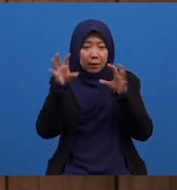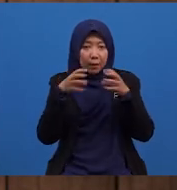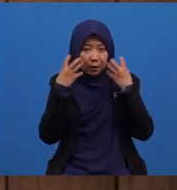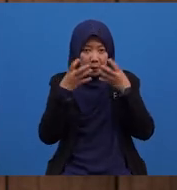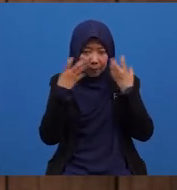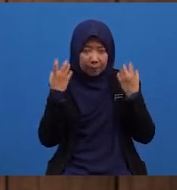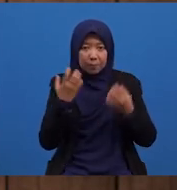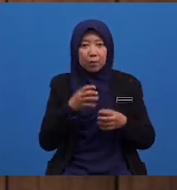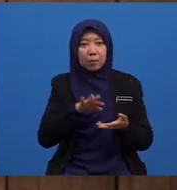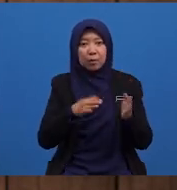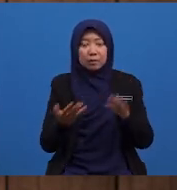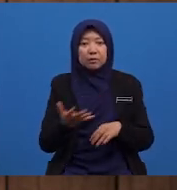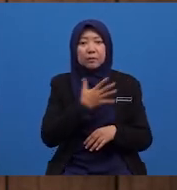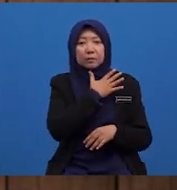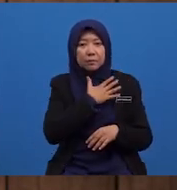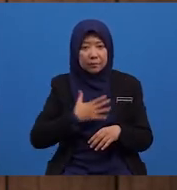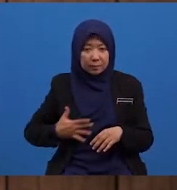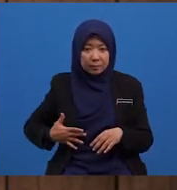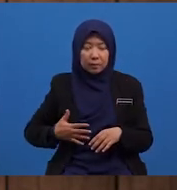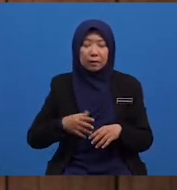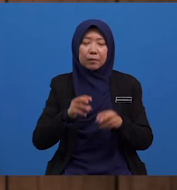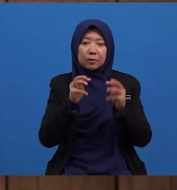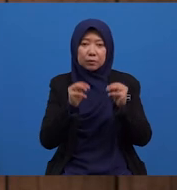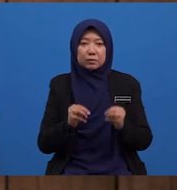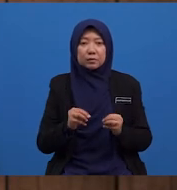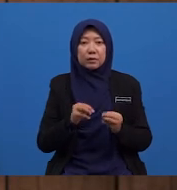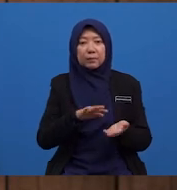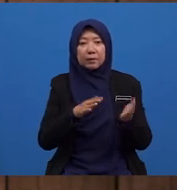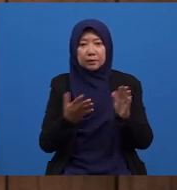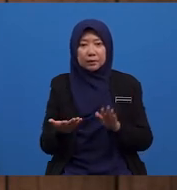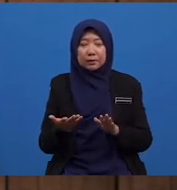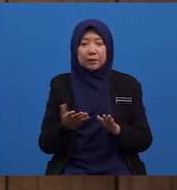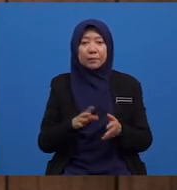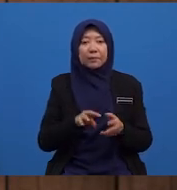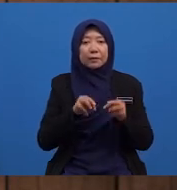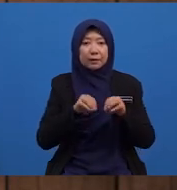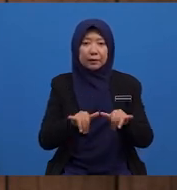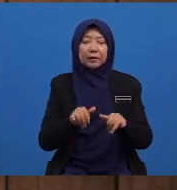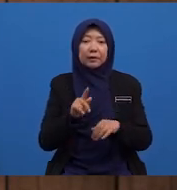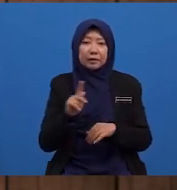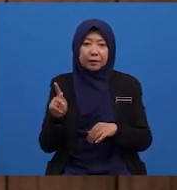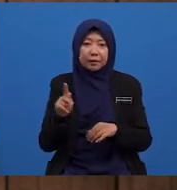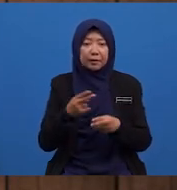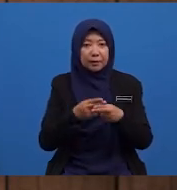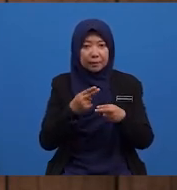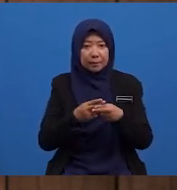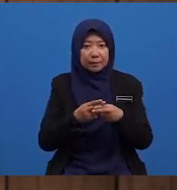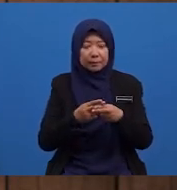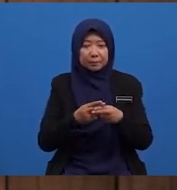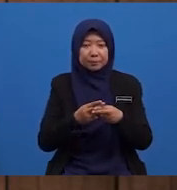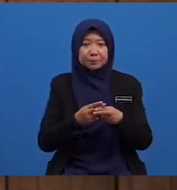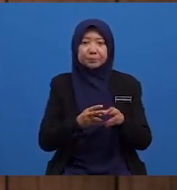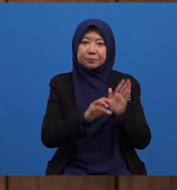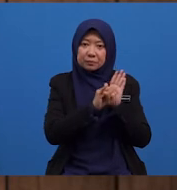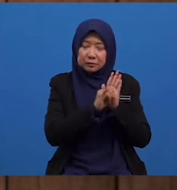meninggalkan belang, manusia mati meninggalkan nama." Semoga cerita binatang ini dijadikan teladan dalam